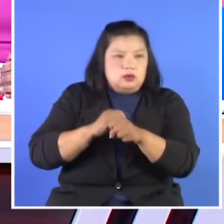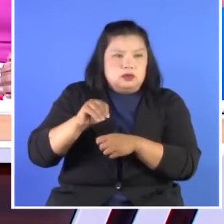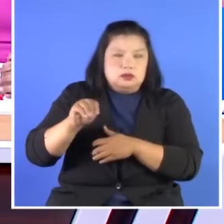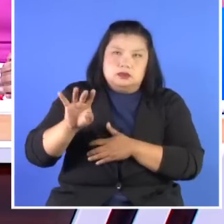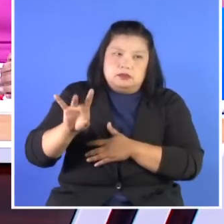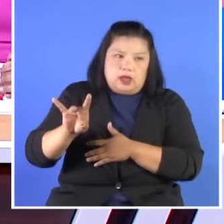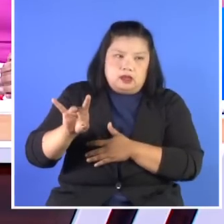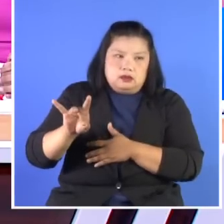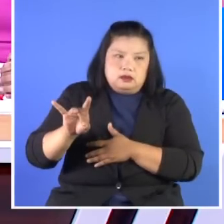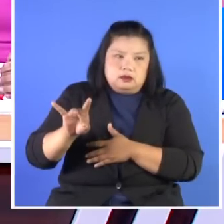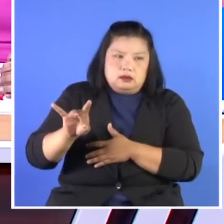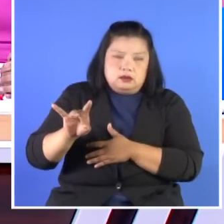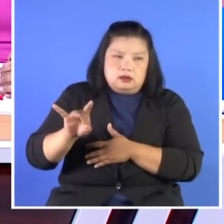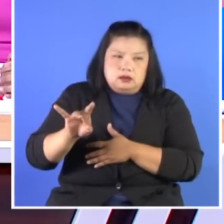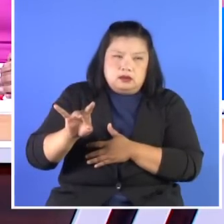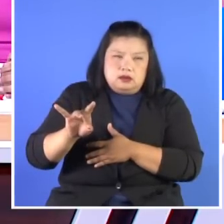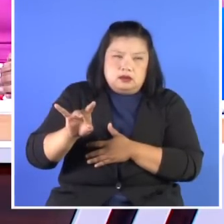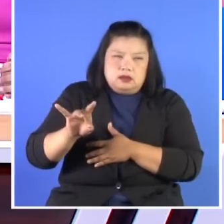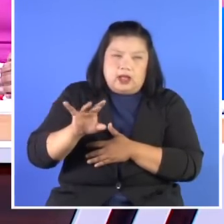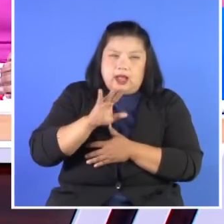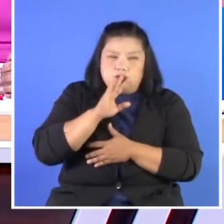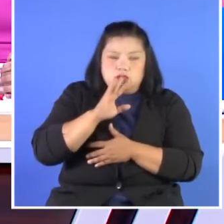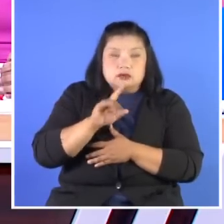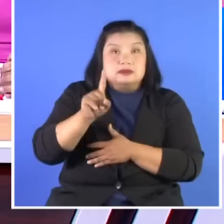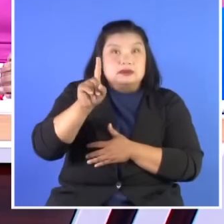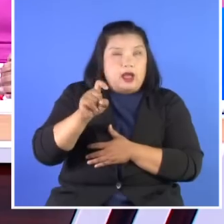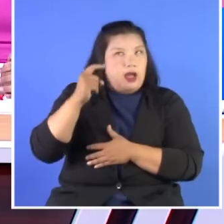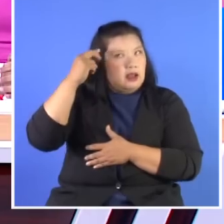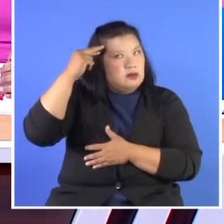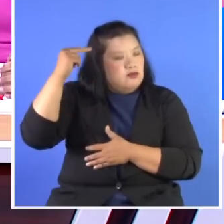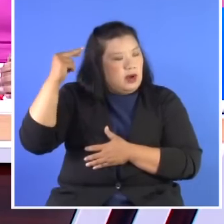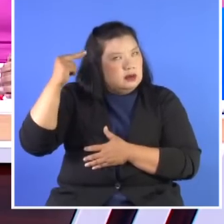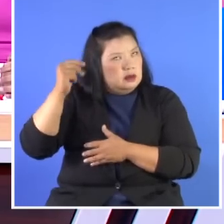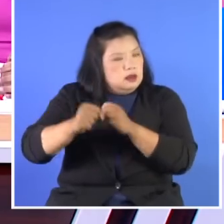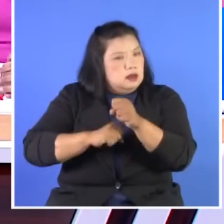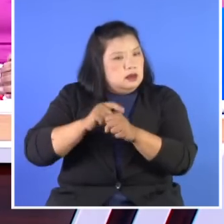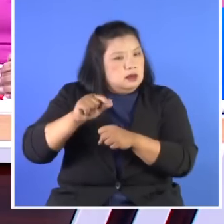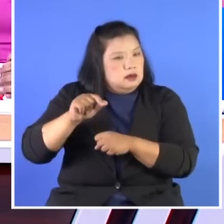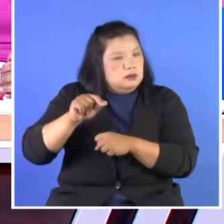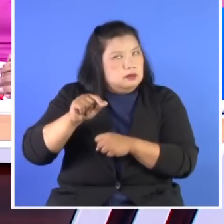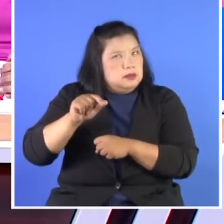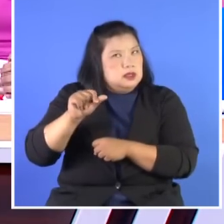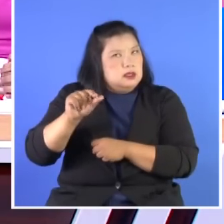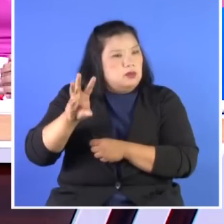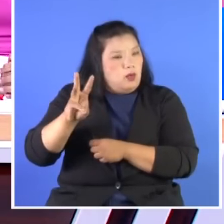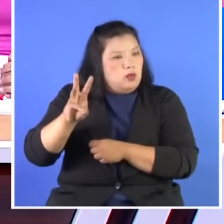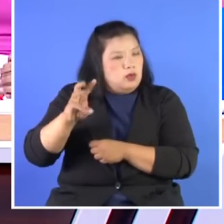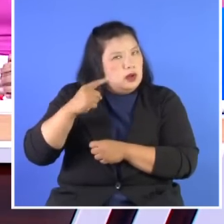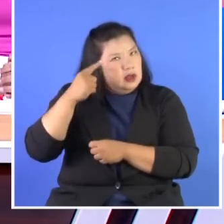เท่าไหร่เขาบอกว่าถ้าฝันถึงคนตายให้เอาไปรบ 1ตายมาแล้ว 26ปีเอาแค่นี้หลายตัวเลย